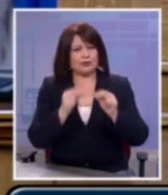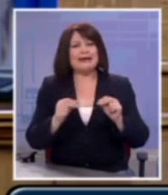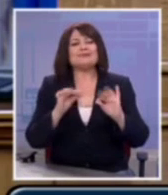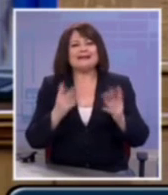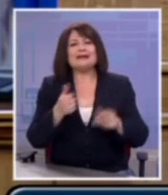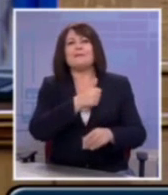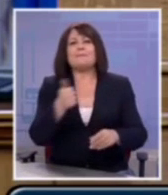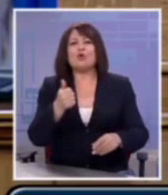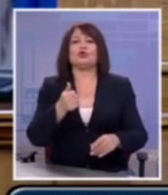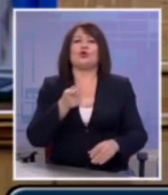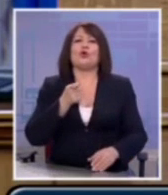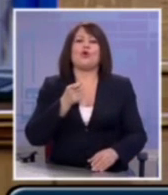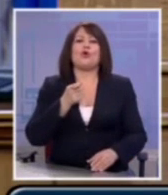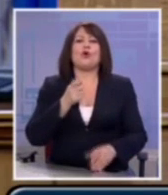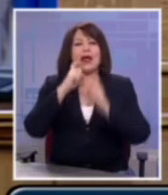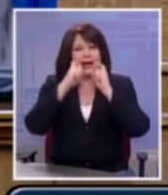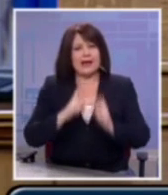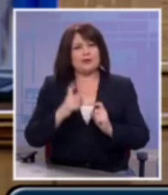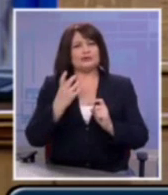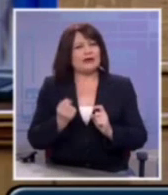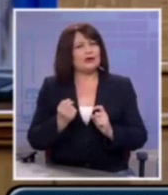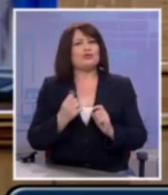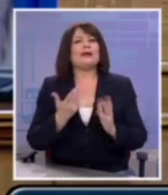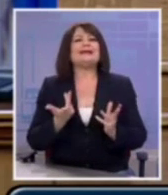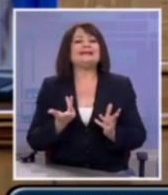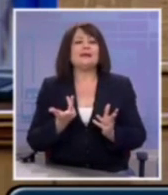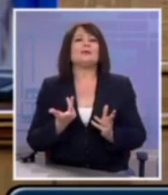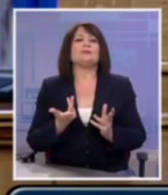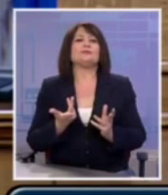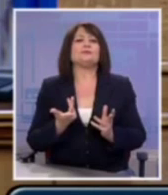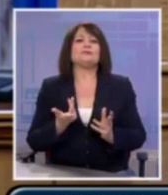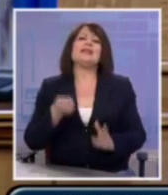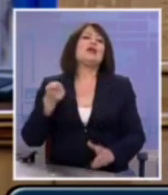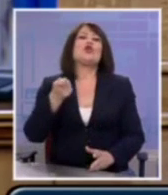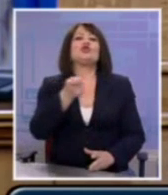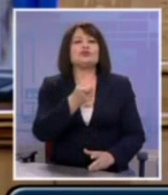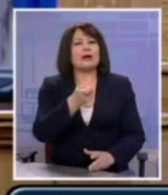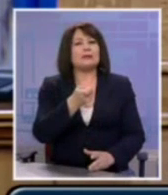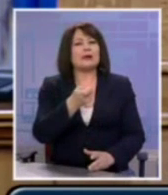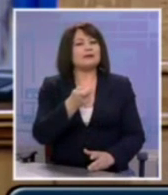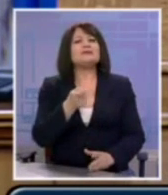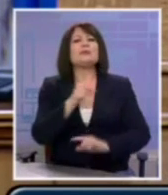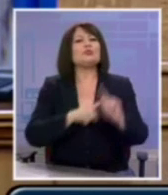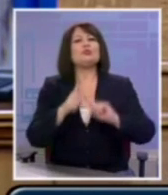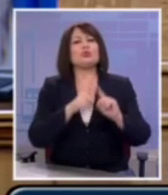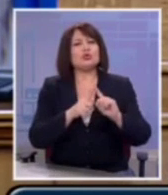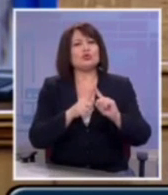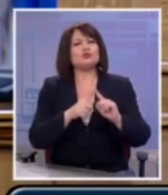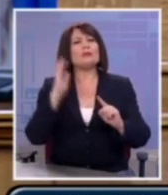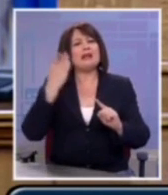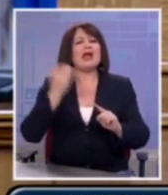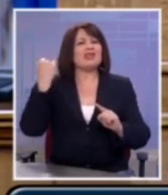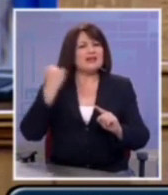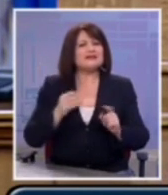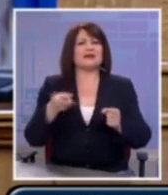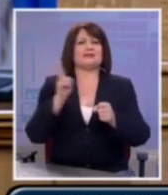μόνο μας χρέος είναι προς εκείνους που αντιστάθηκαν για να είμαστε ελεύθεροι και